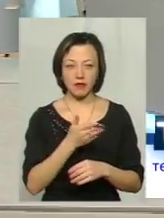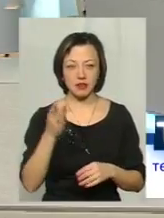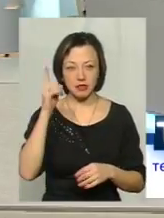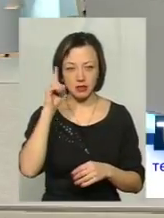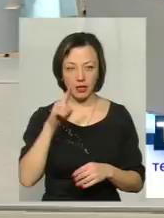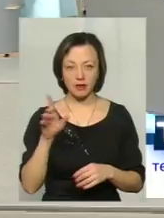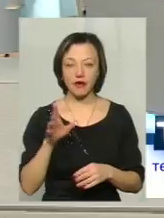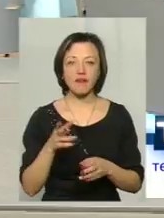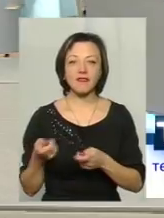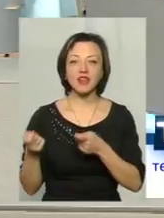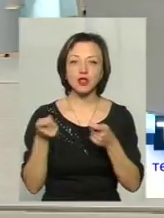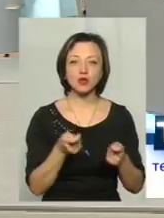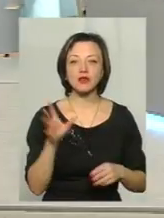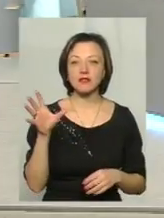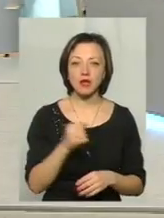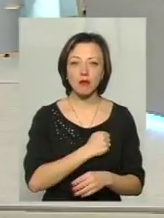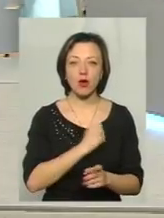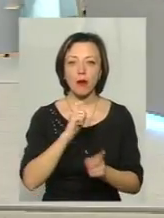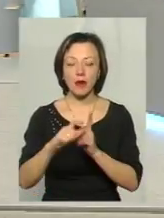все.